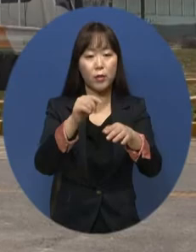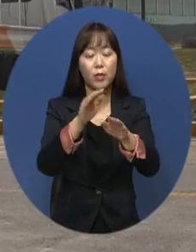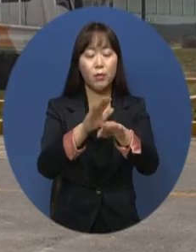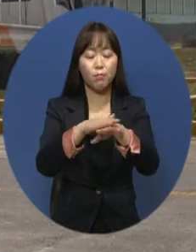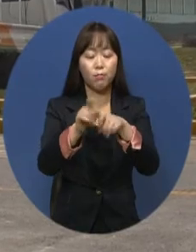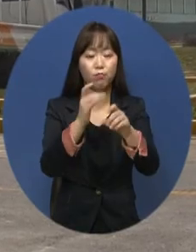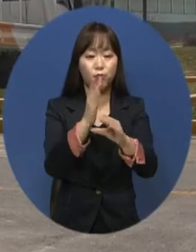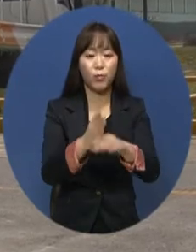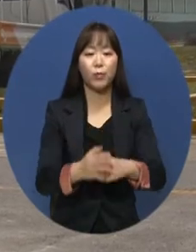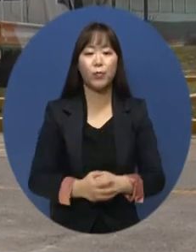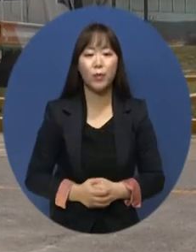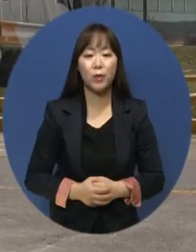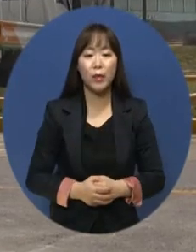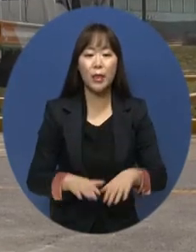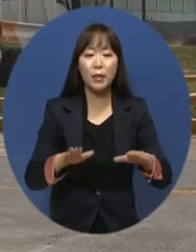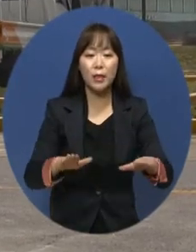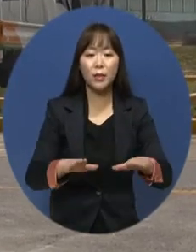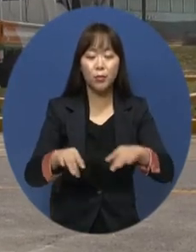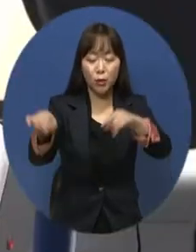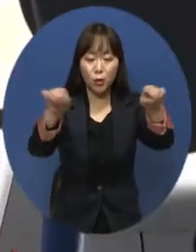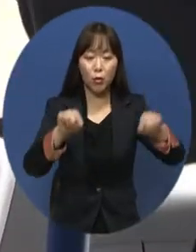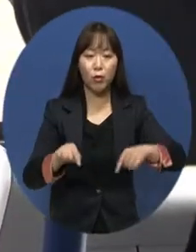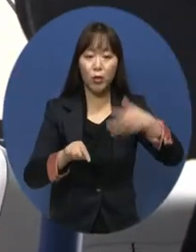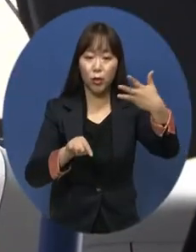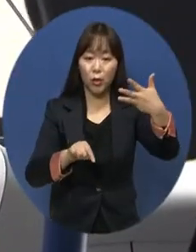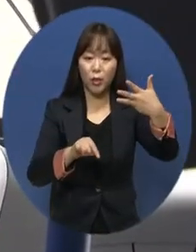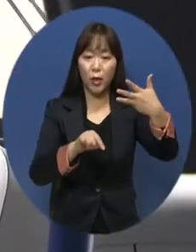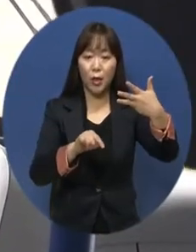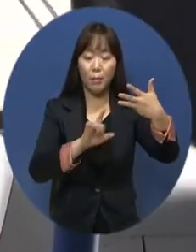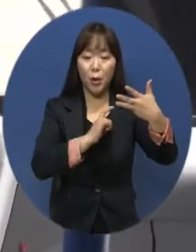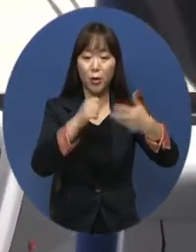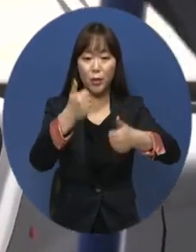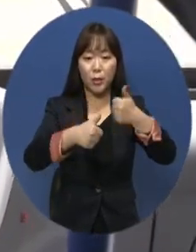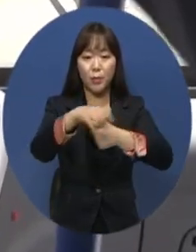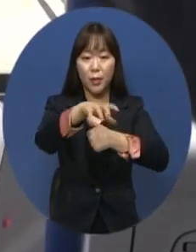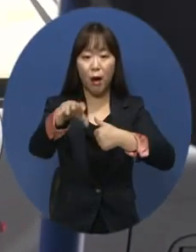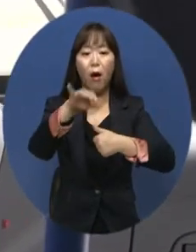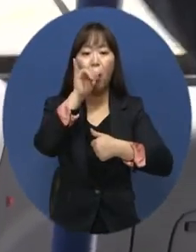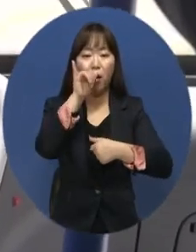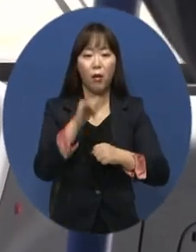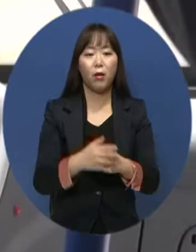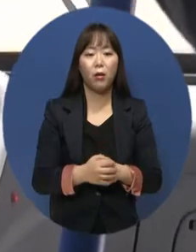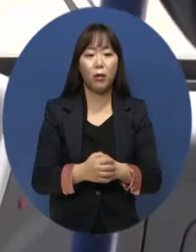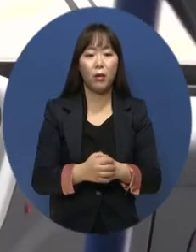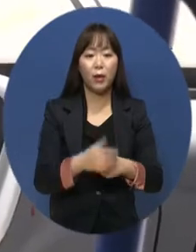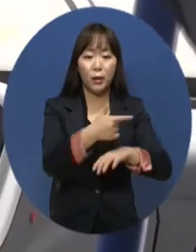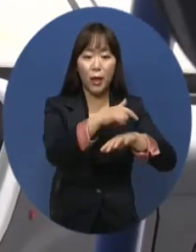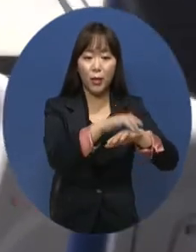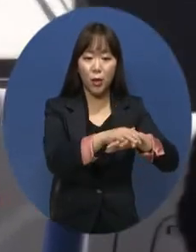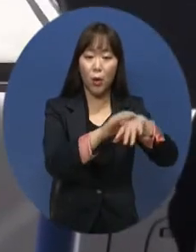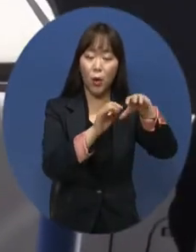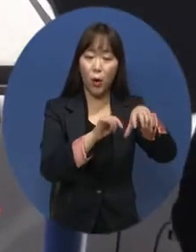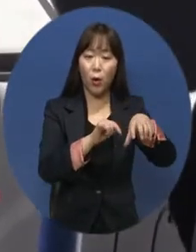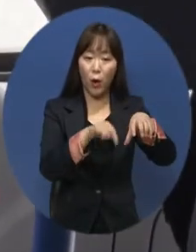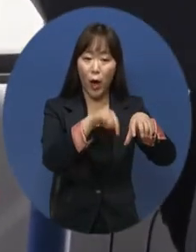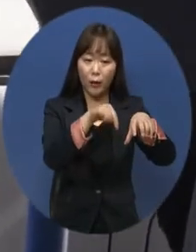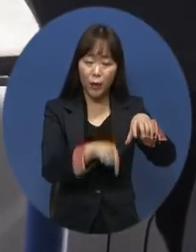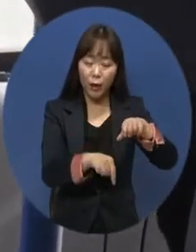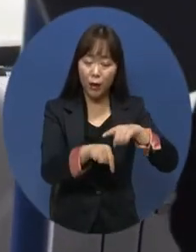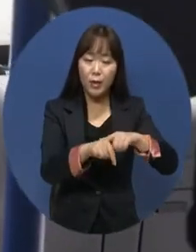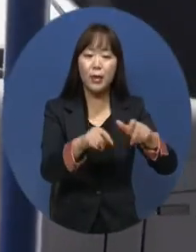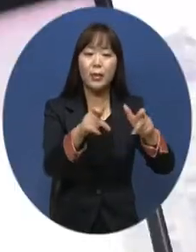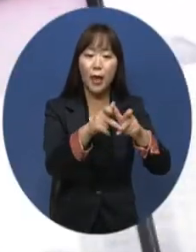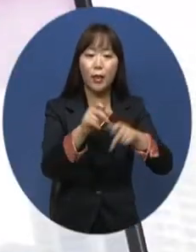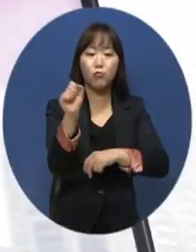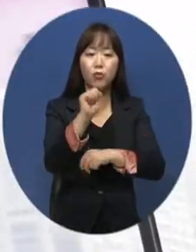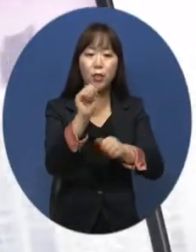있습니다. 현재 전국 8개의 면허시험장에서 운영하고 있는데, 대전 운전면허시험장 내